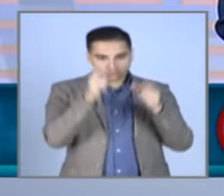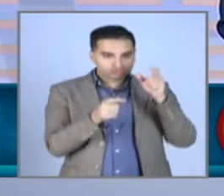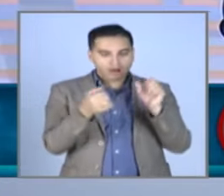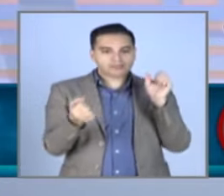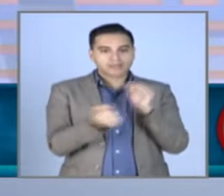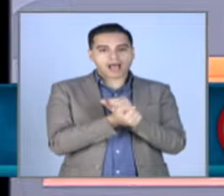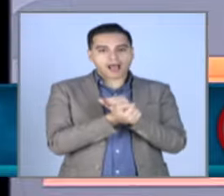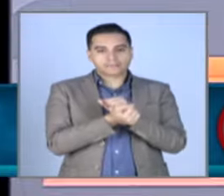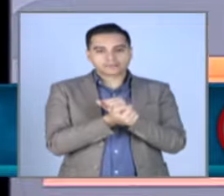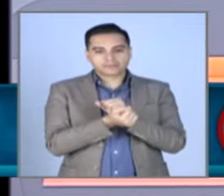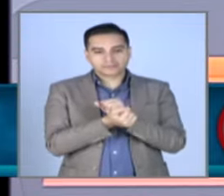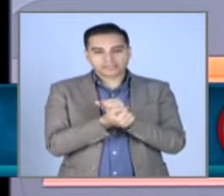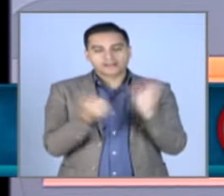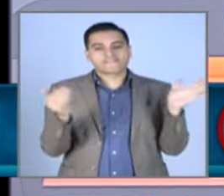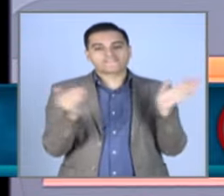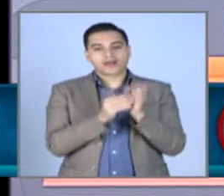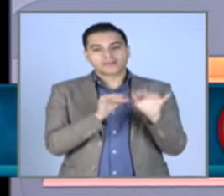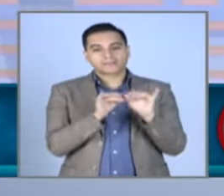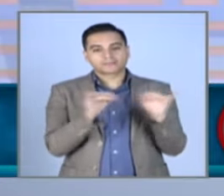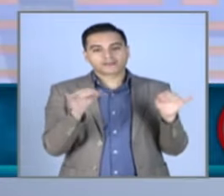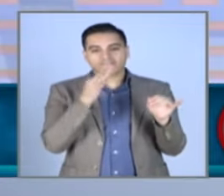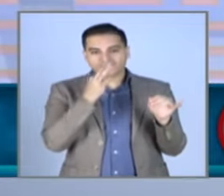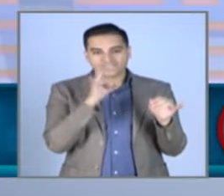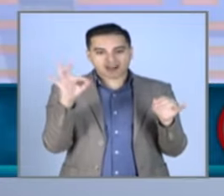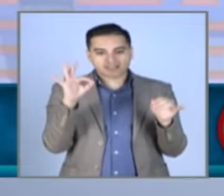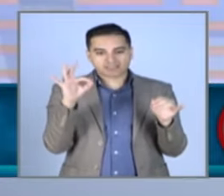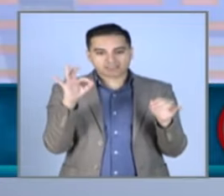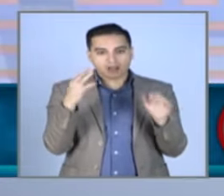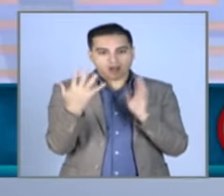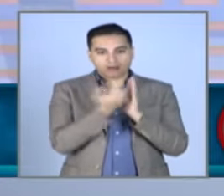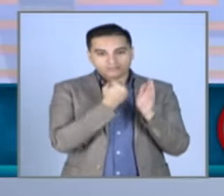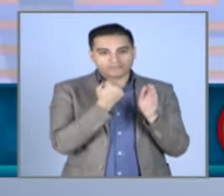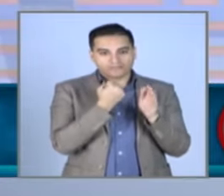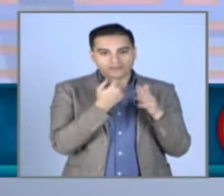رهينة. إجابتك؟ فرنسا. يعني فرنسا